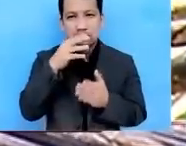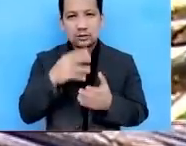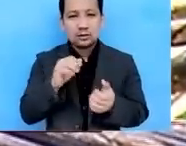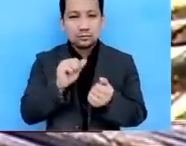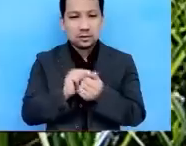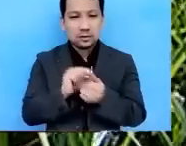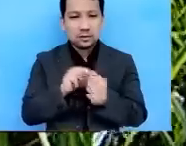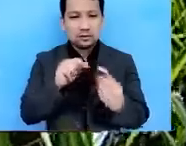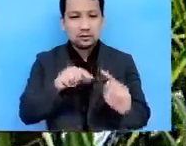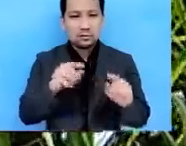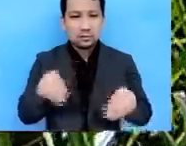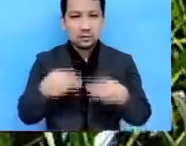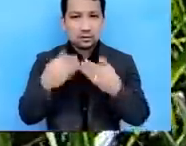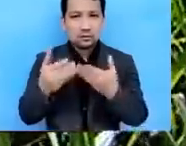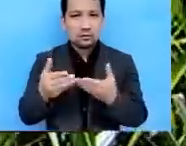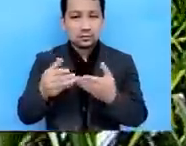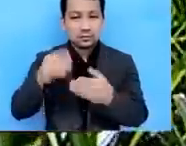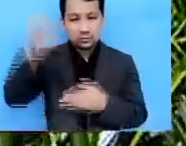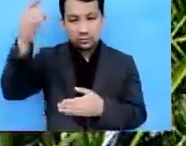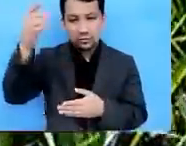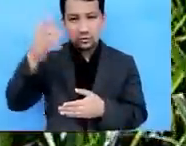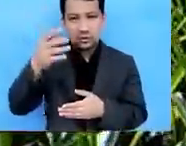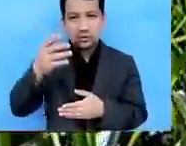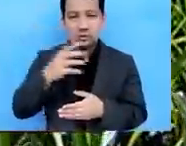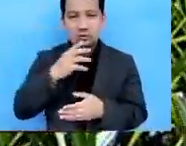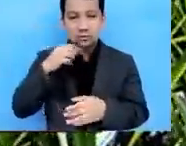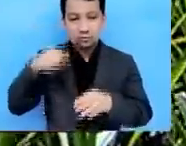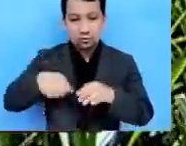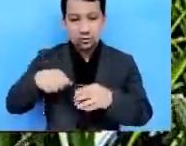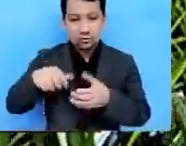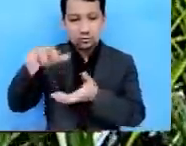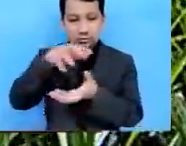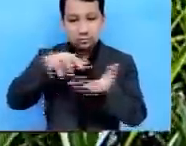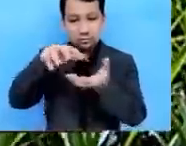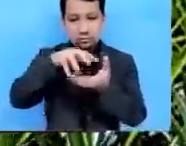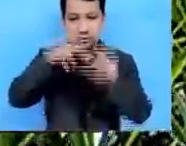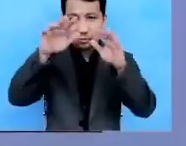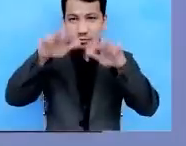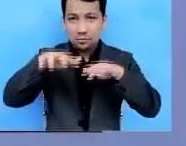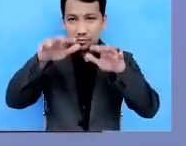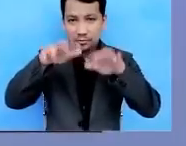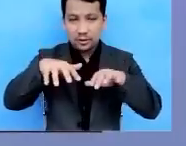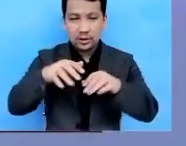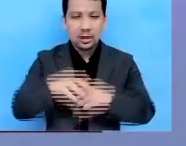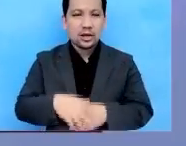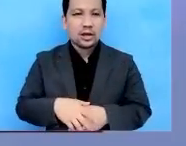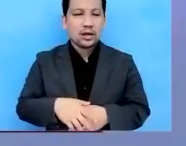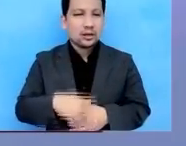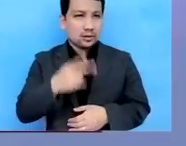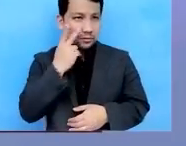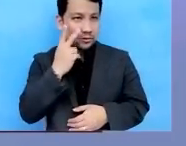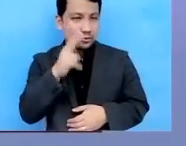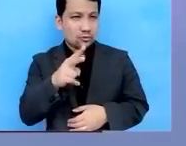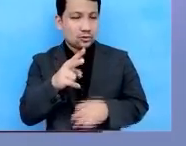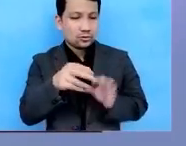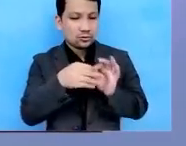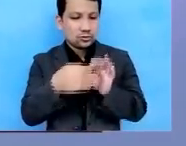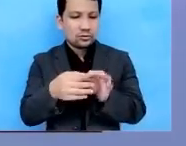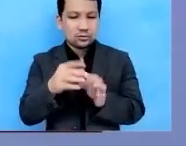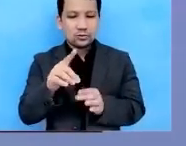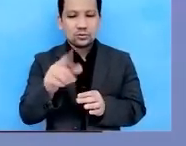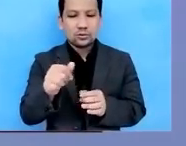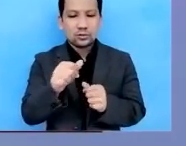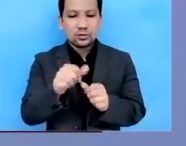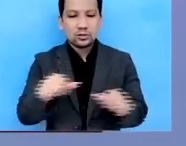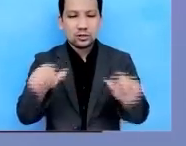riyan ang pamimigay ng solar pumps at pagsasagawa ng cloud seeding. We will have to sit to with DA to come up with